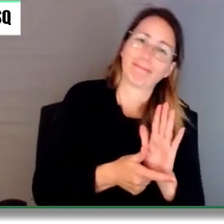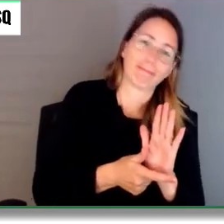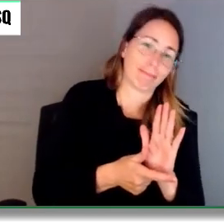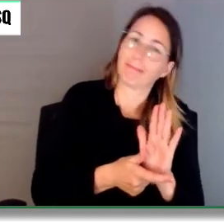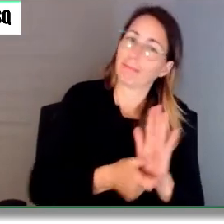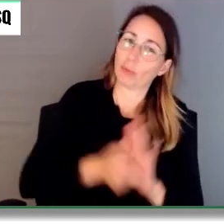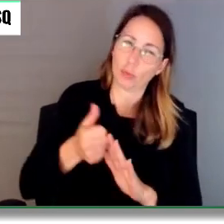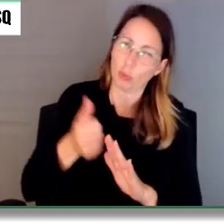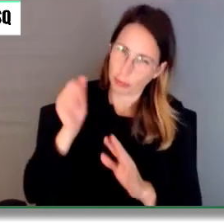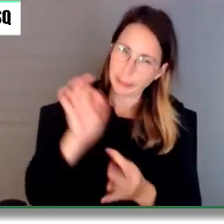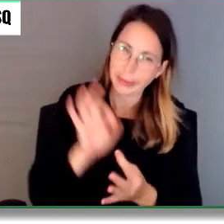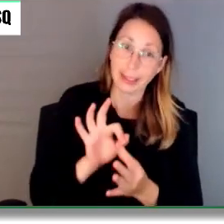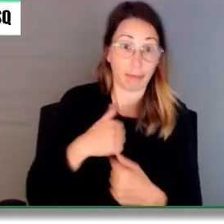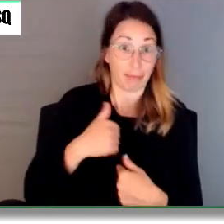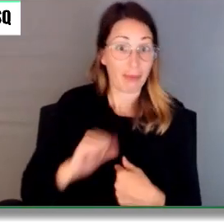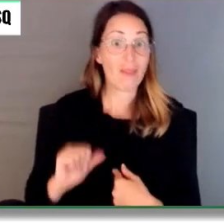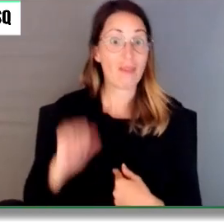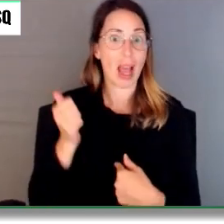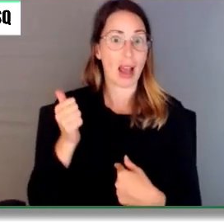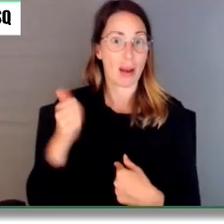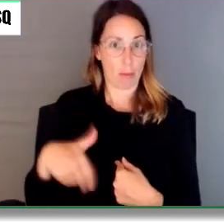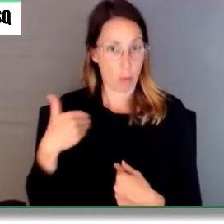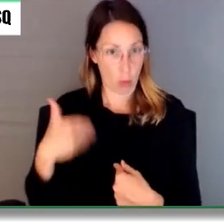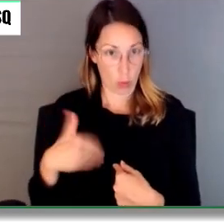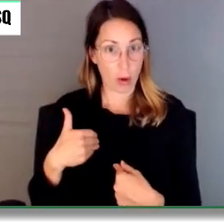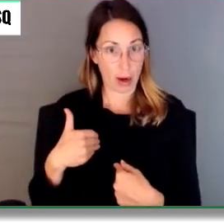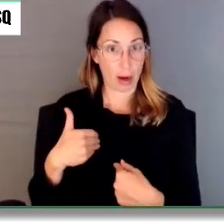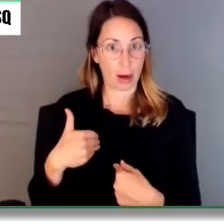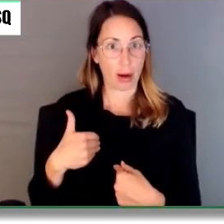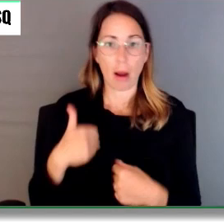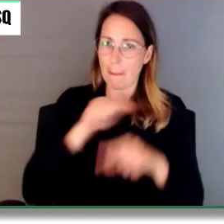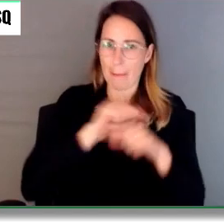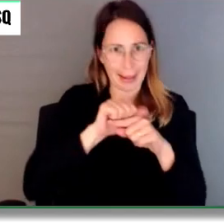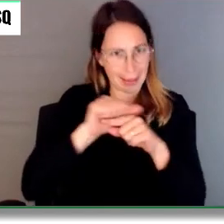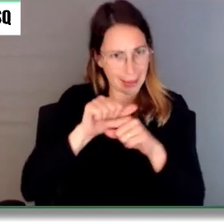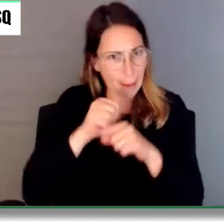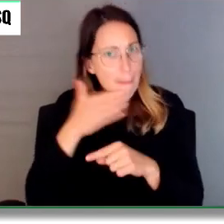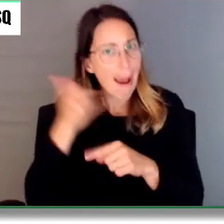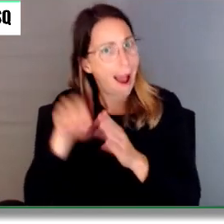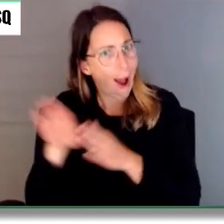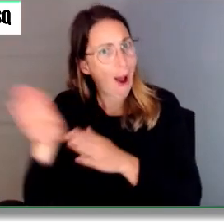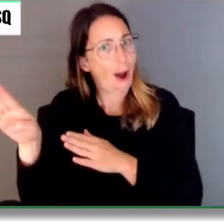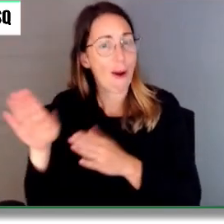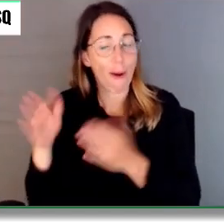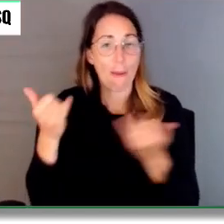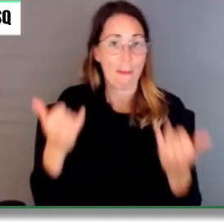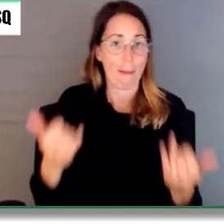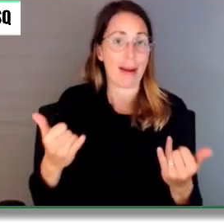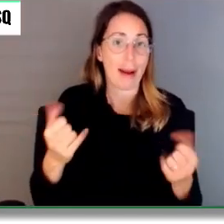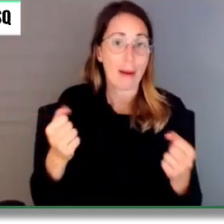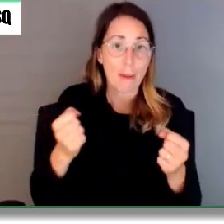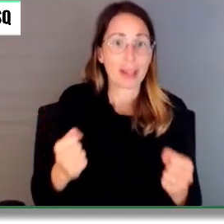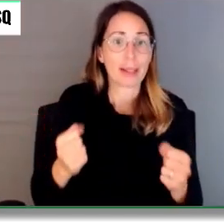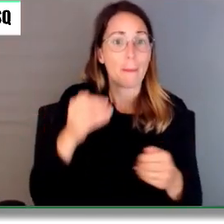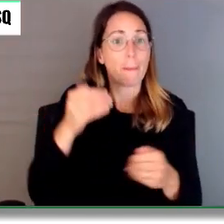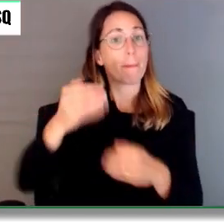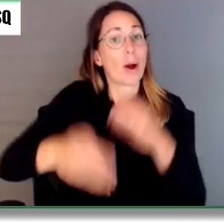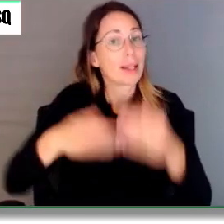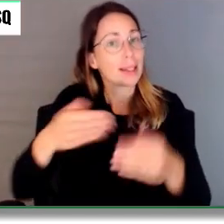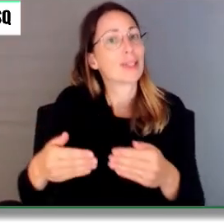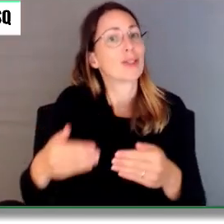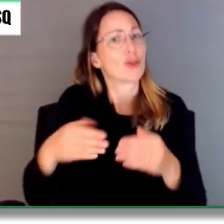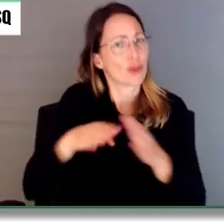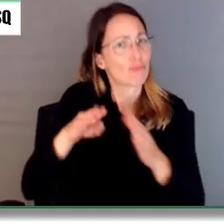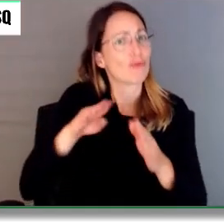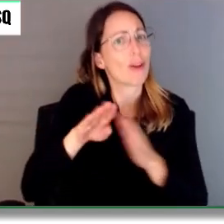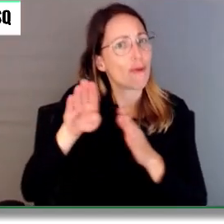fiers car il y a eu des meilleures pratiques qui en ont découlé. Nous pouvons maintenant développer des processus en co-collaboration où il y a une véritable